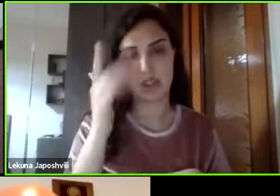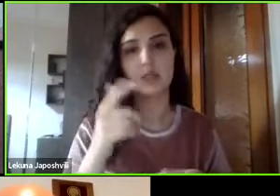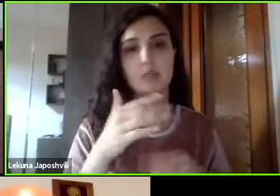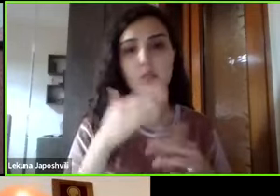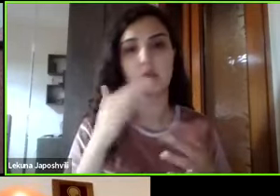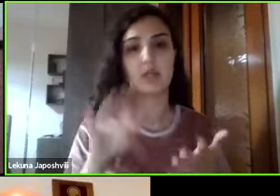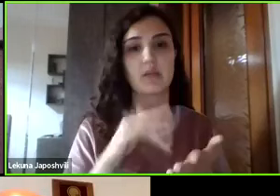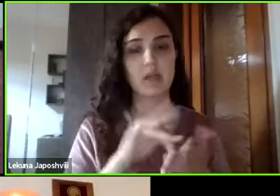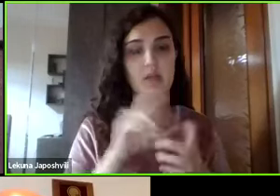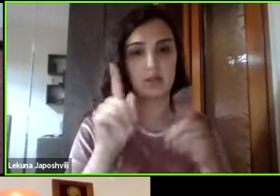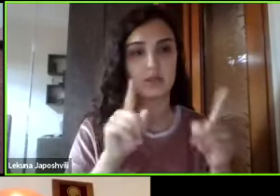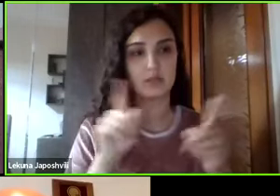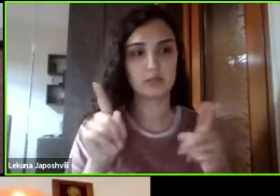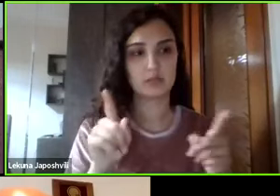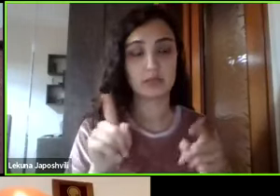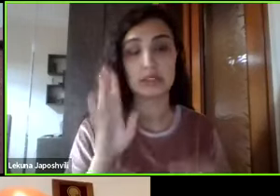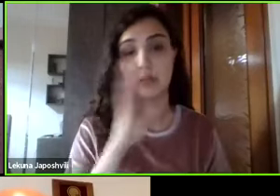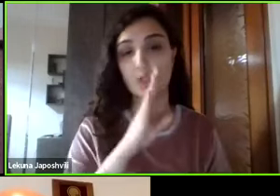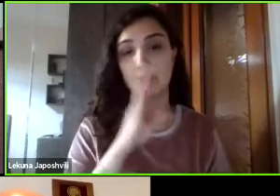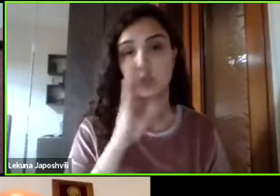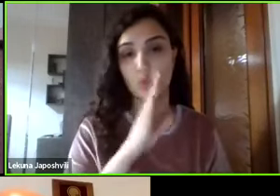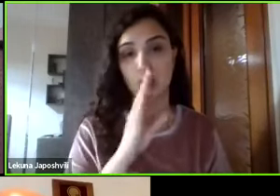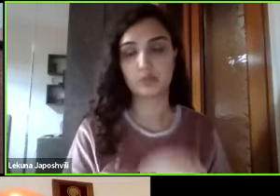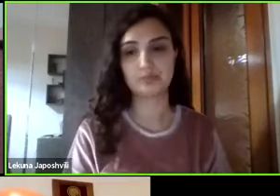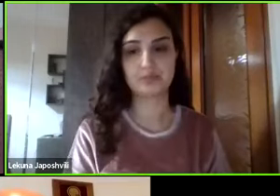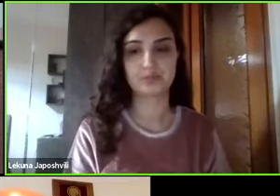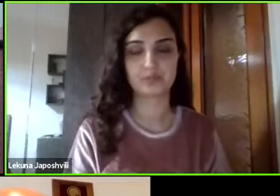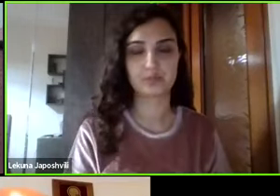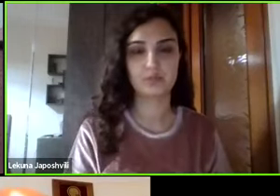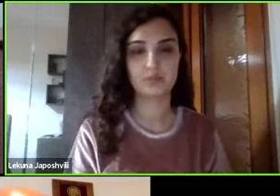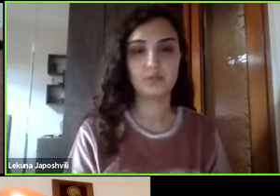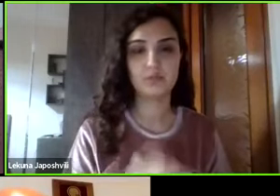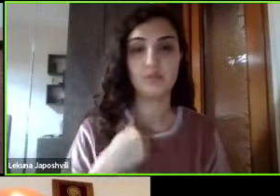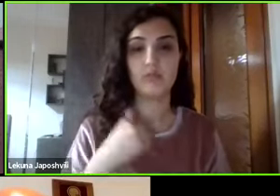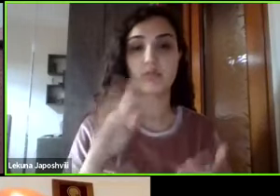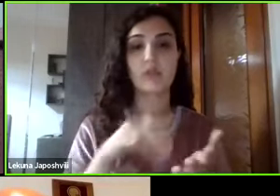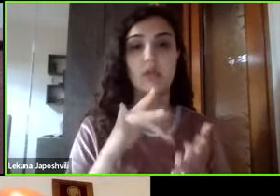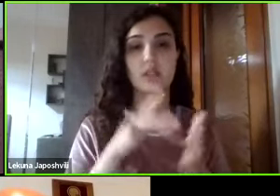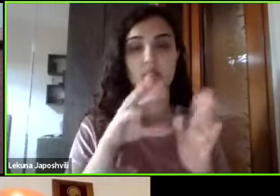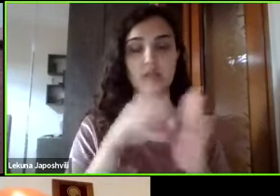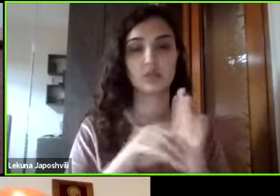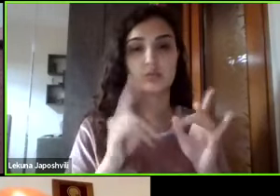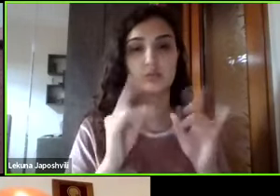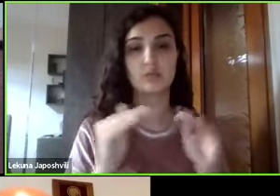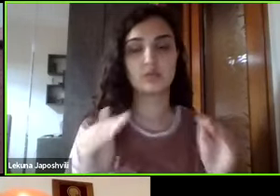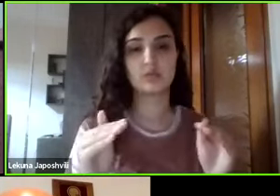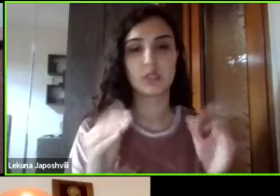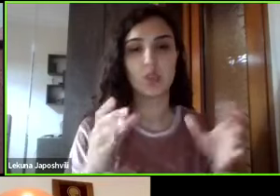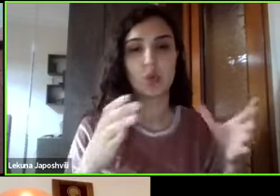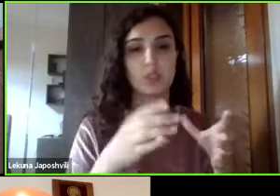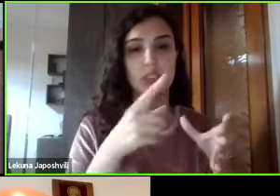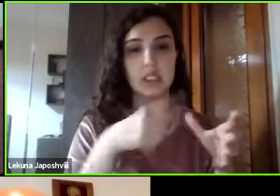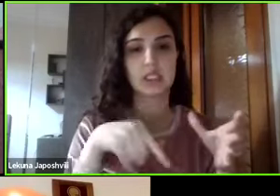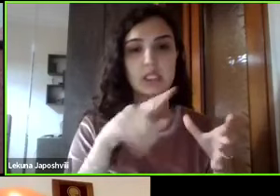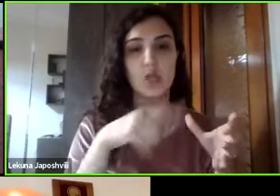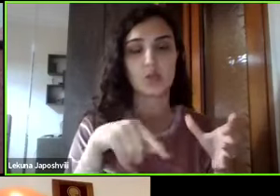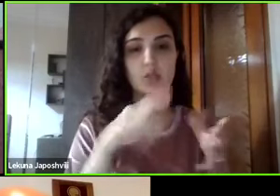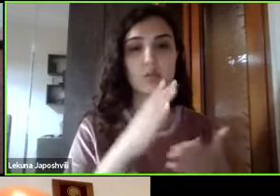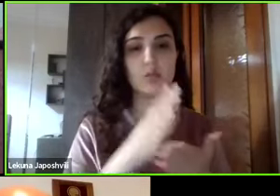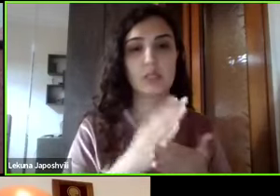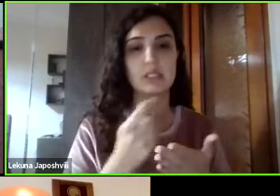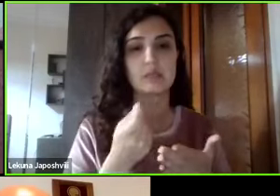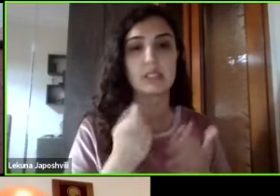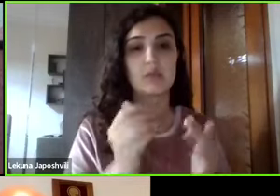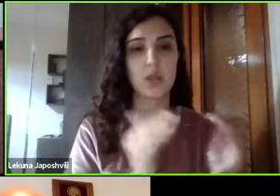ქვეყანამ. საბედნიეროდ ჩვენს ქვეყანაში ბავშვთა კონტინგენტის რაოდენობა არის